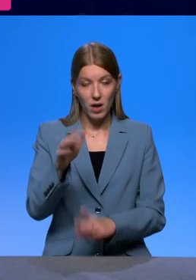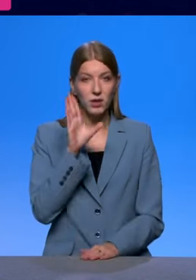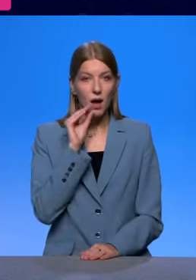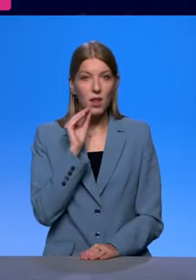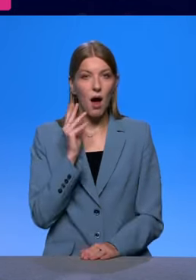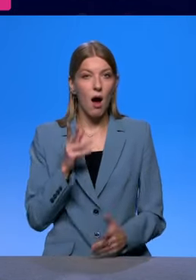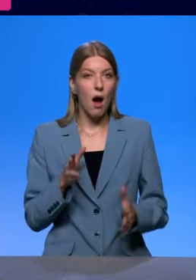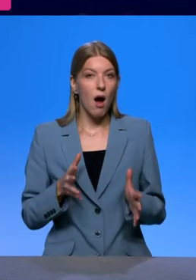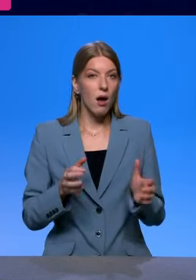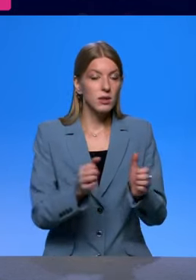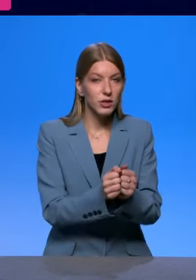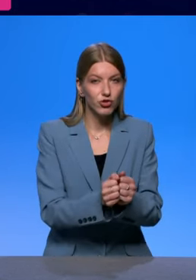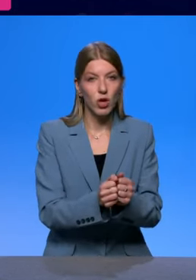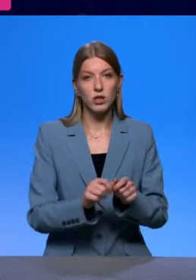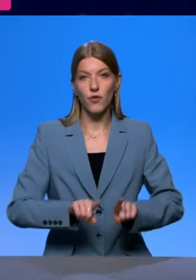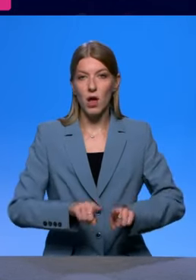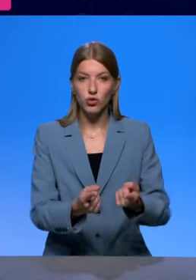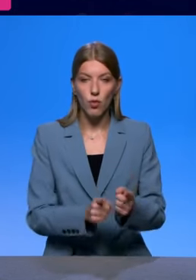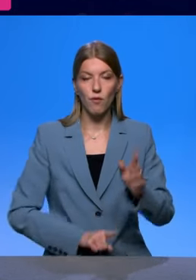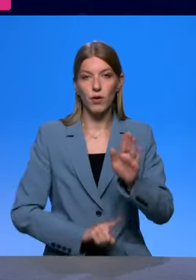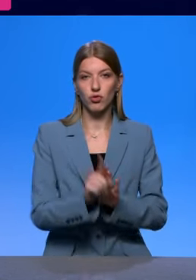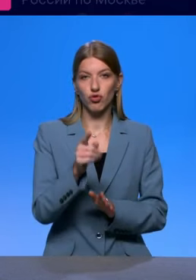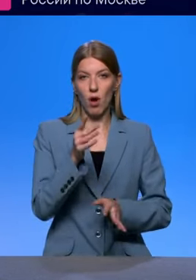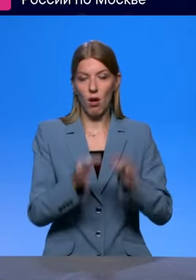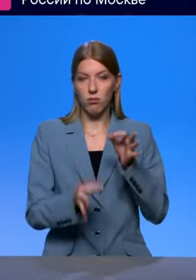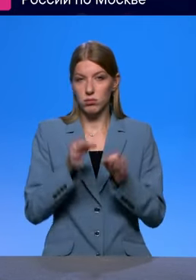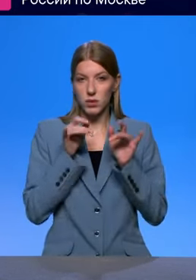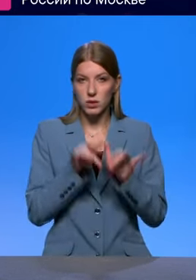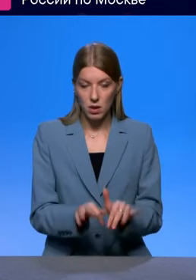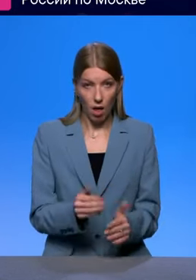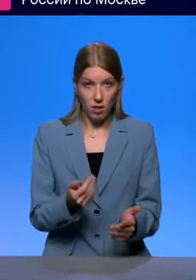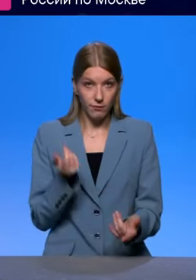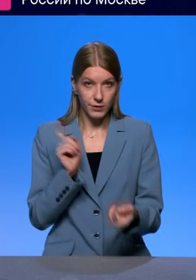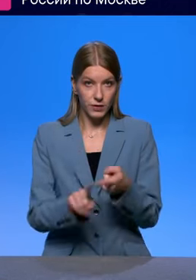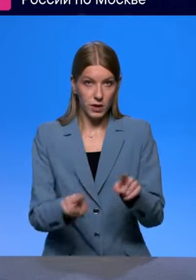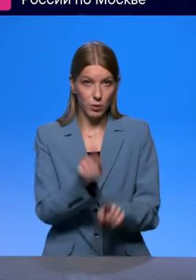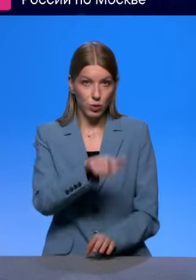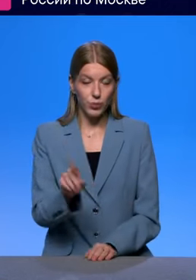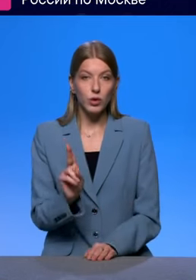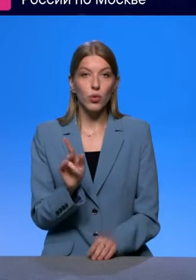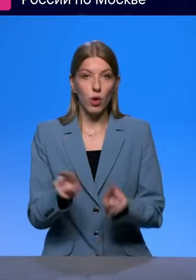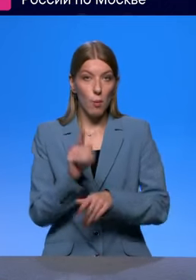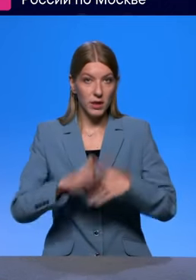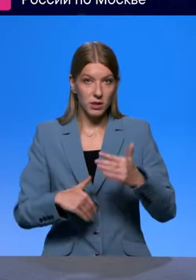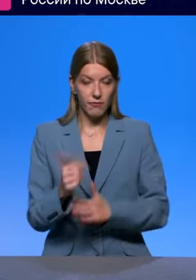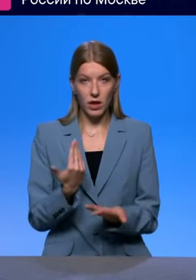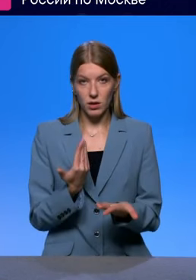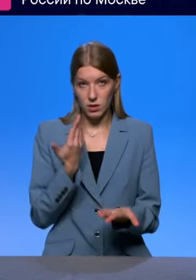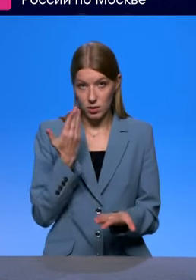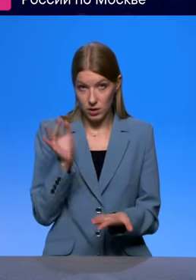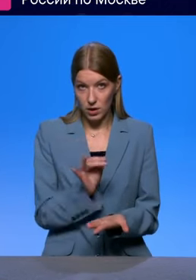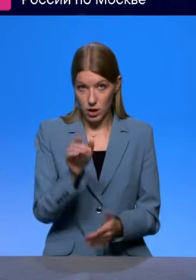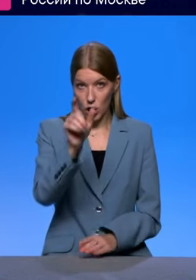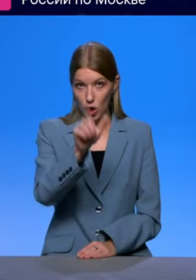задерживали, арестовывали, заводили дело в отношении людей, которые вот такими практиками занимались и лишали людей, так скажем, крупных